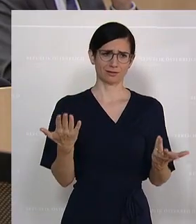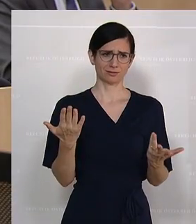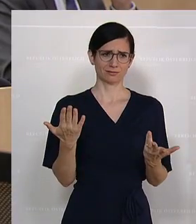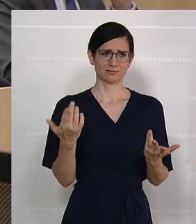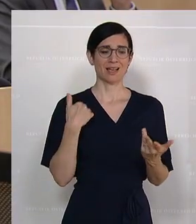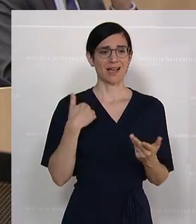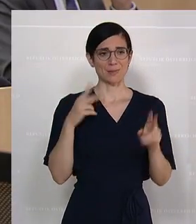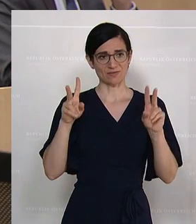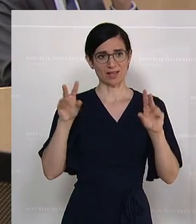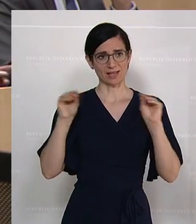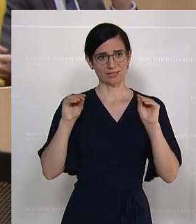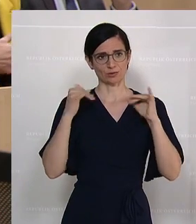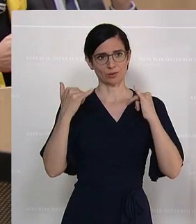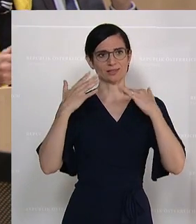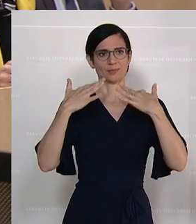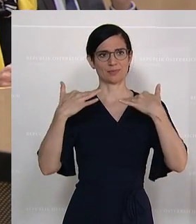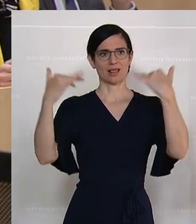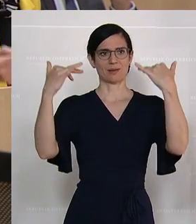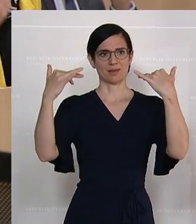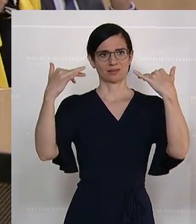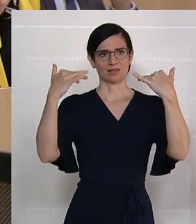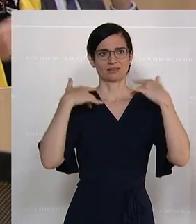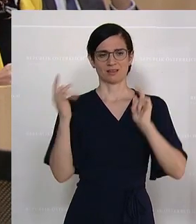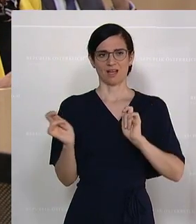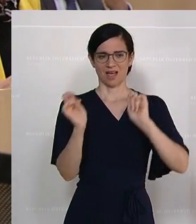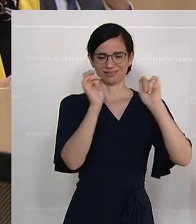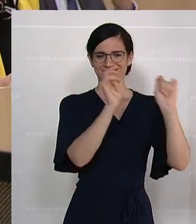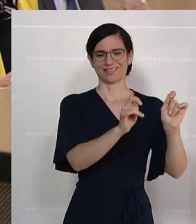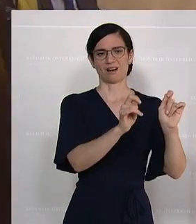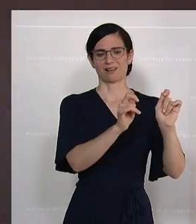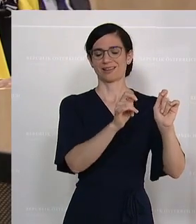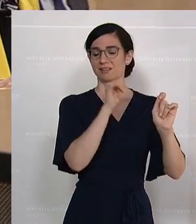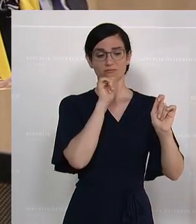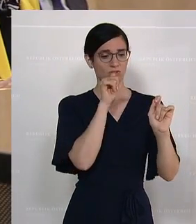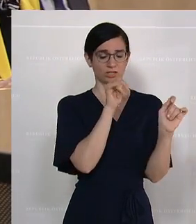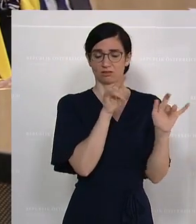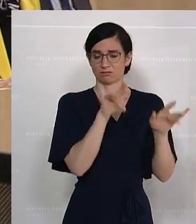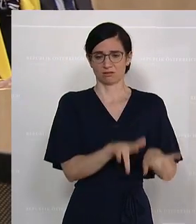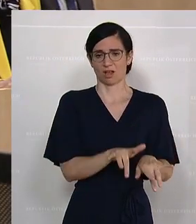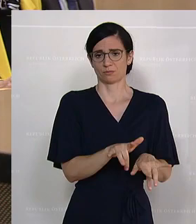dass heute im parlament ein diesbezüglicher antrag nicht vorliegt